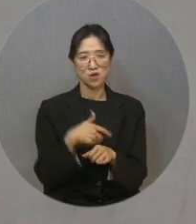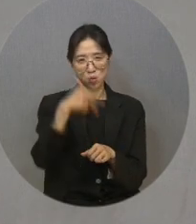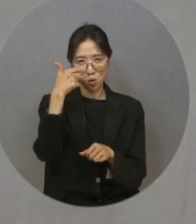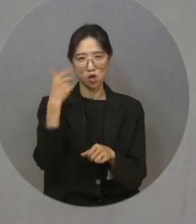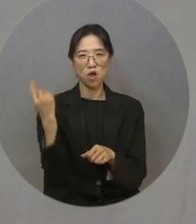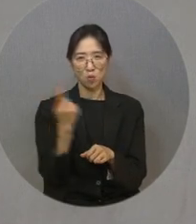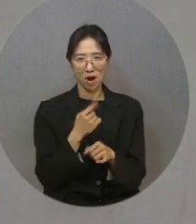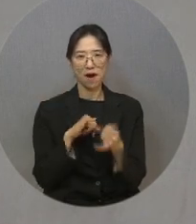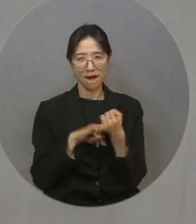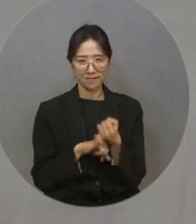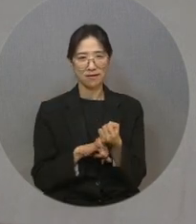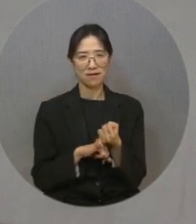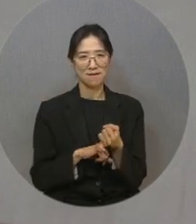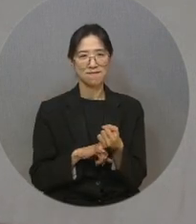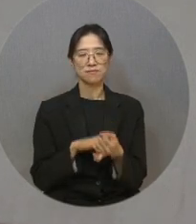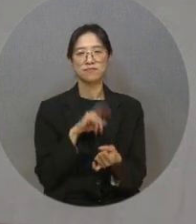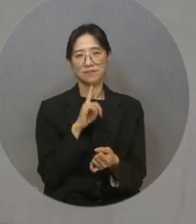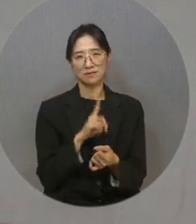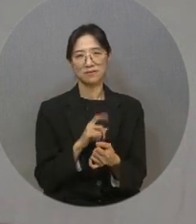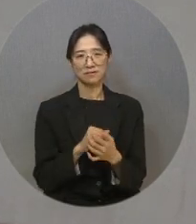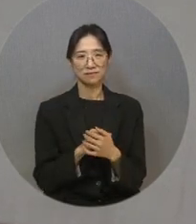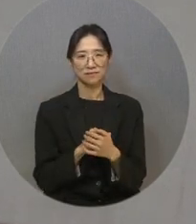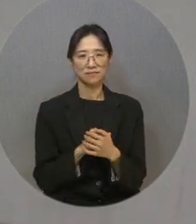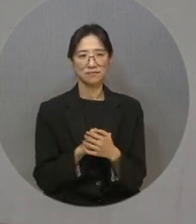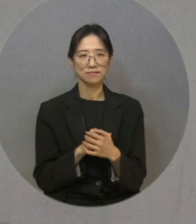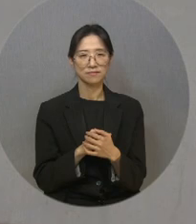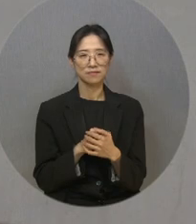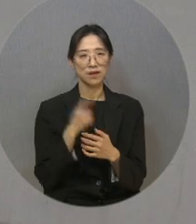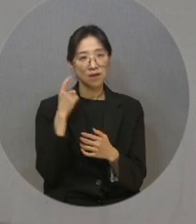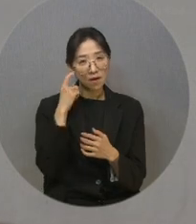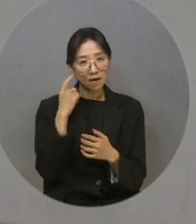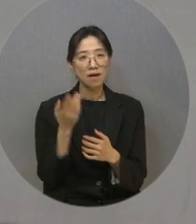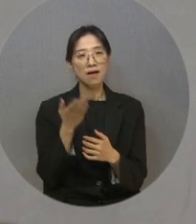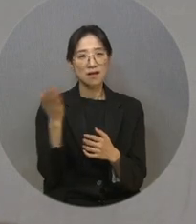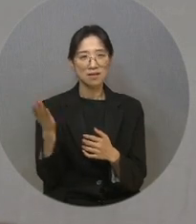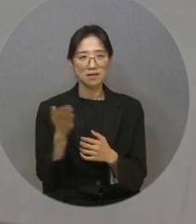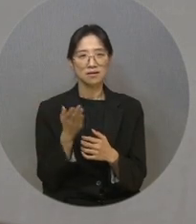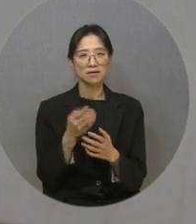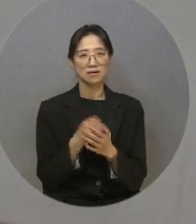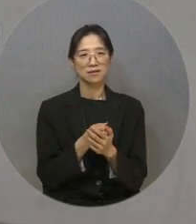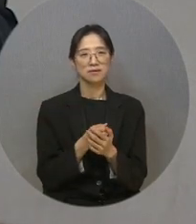온다. 반드시 온다. 왜?